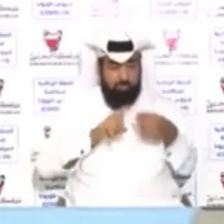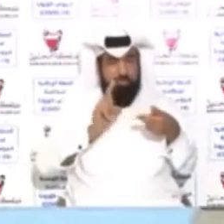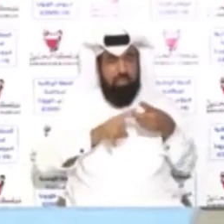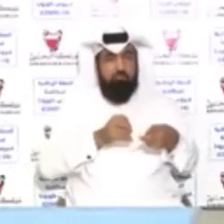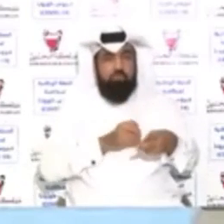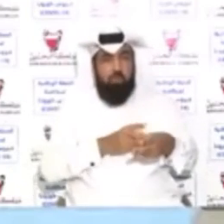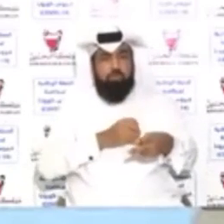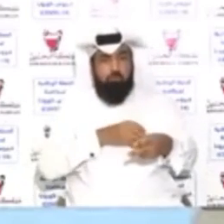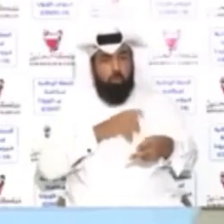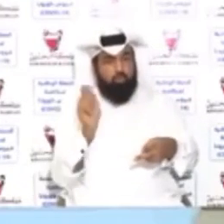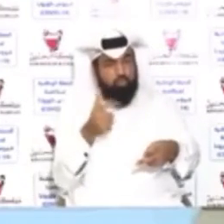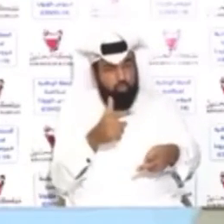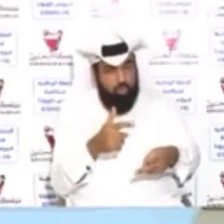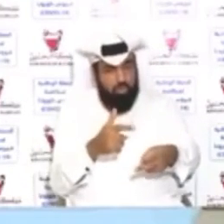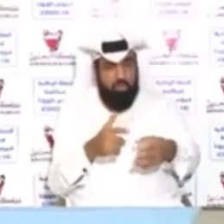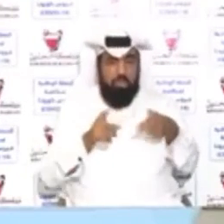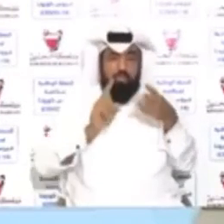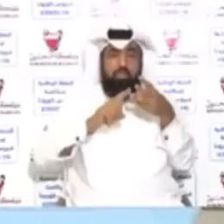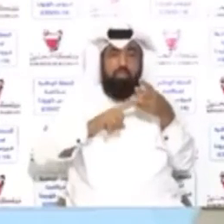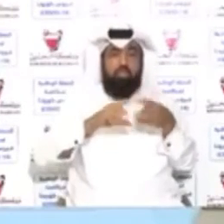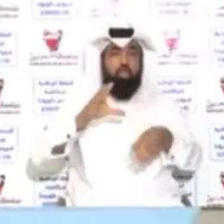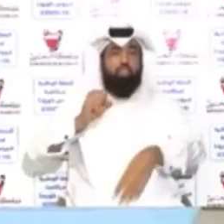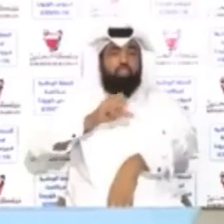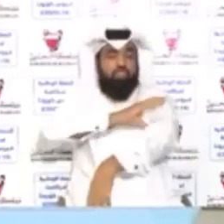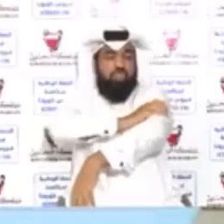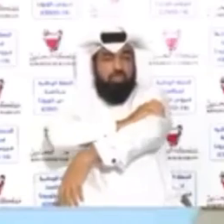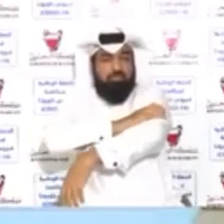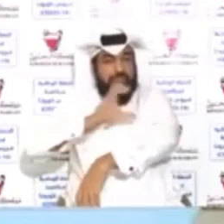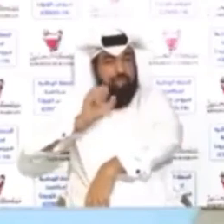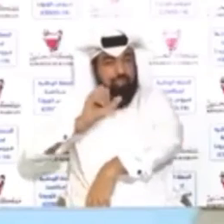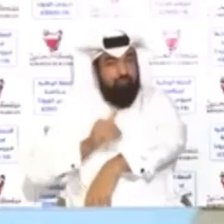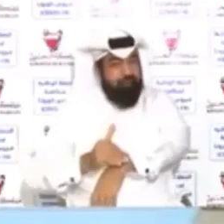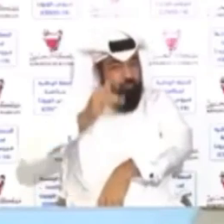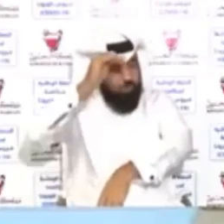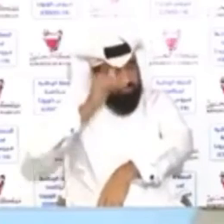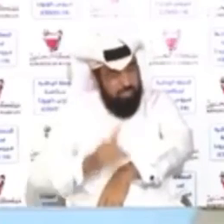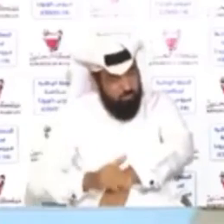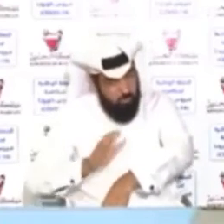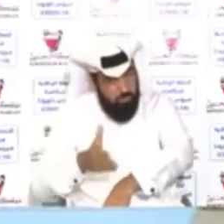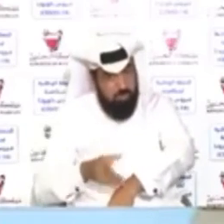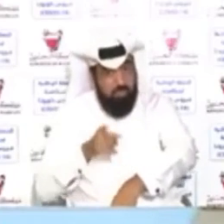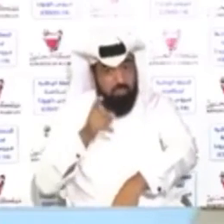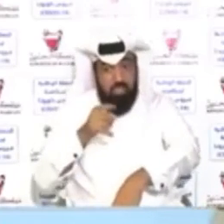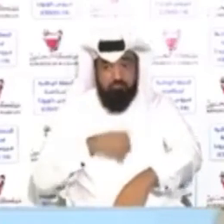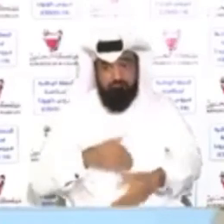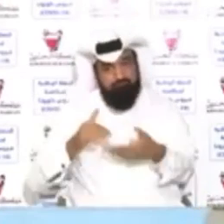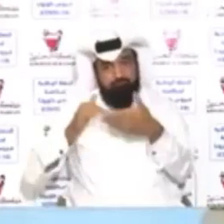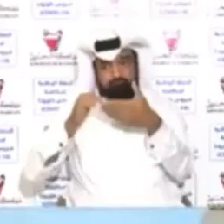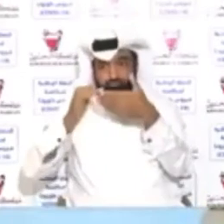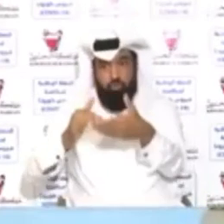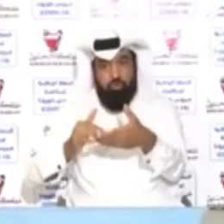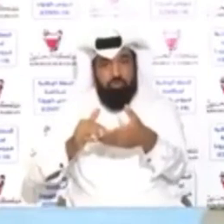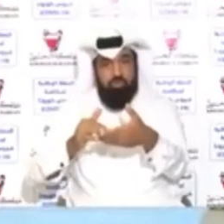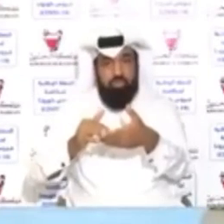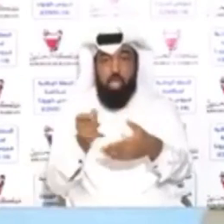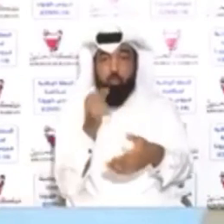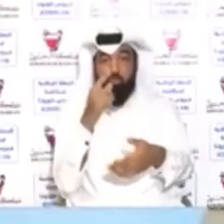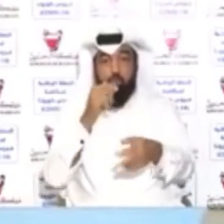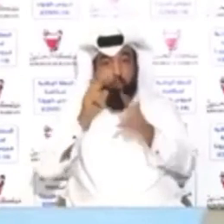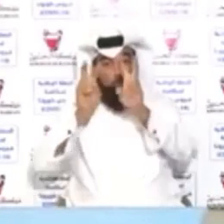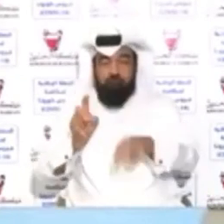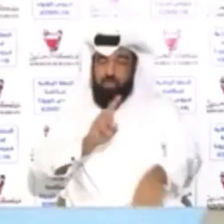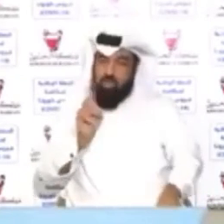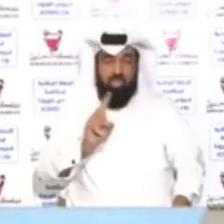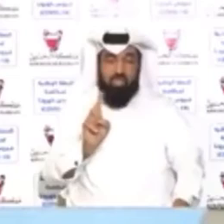أنه عنده مرض مثل ارتفاع الضغط، أو يأخذ أدوية لها علاقة بضربات القلب، هذا ما نبدأ على العلاج. فعندنا تحذيرات إحنا نأخذها لكل